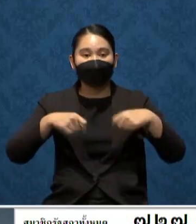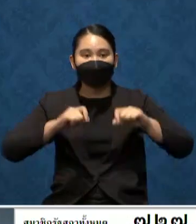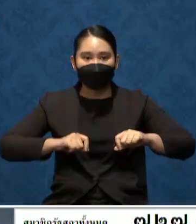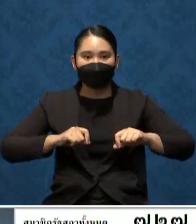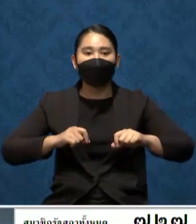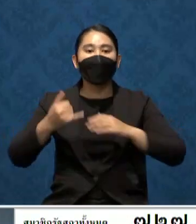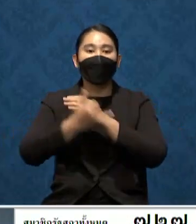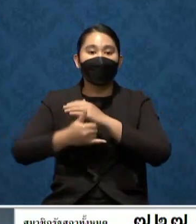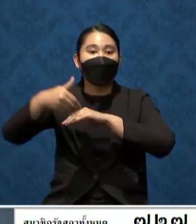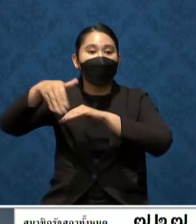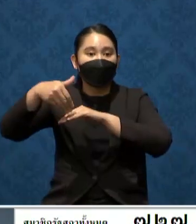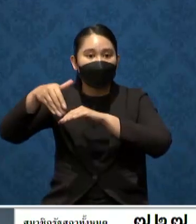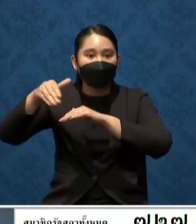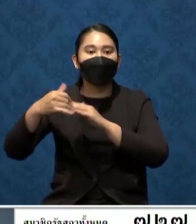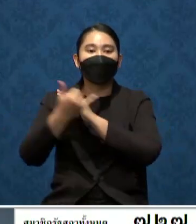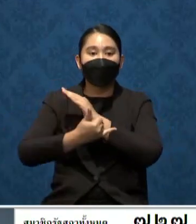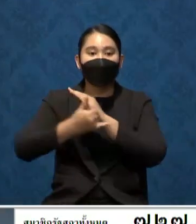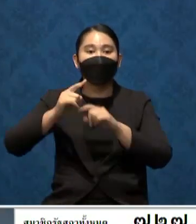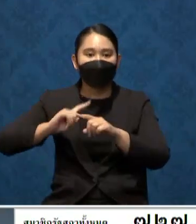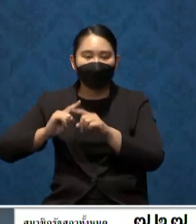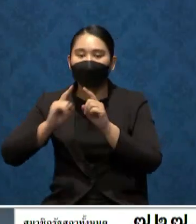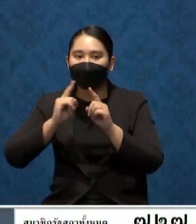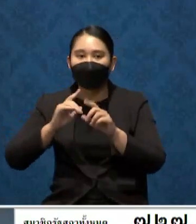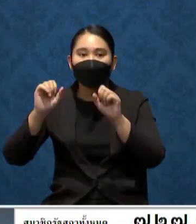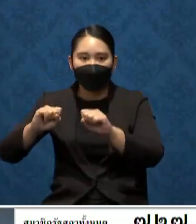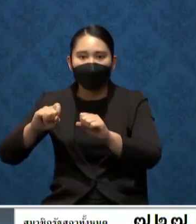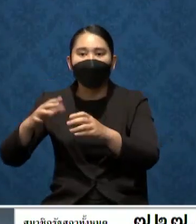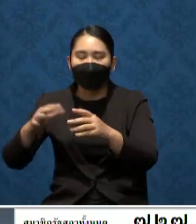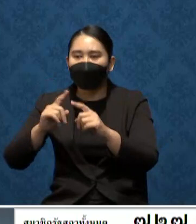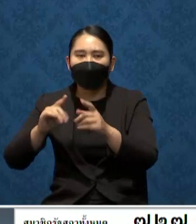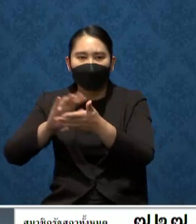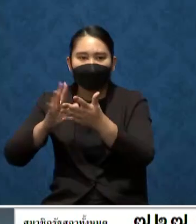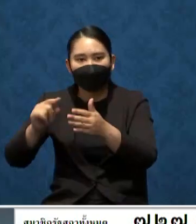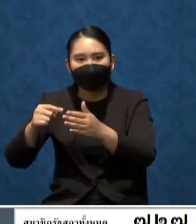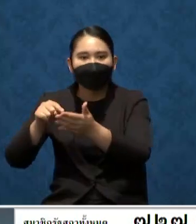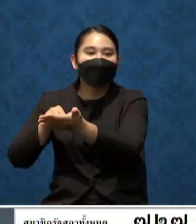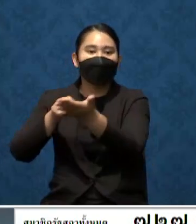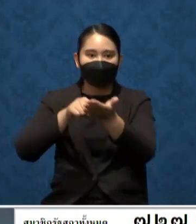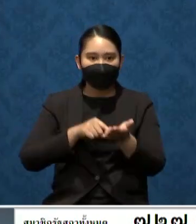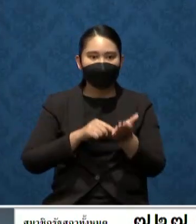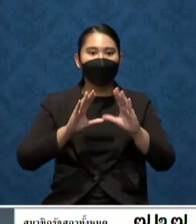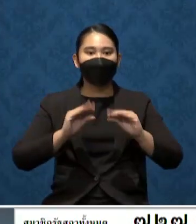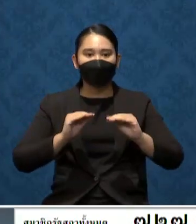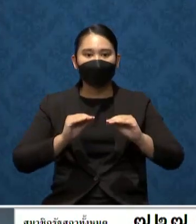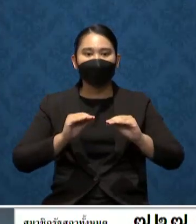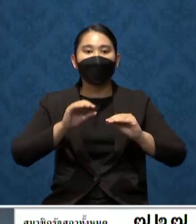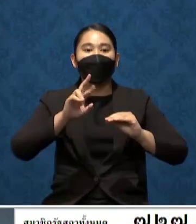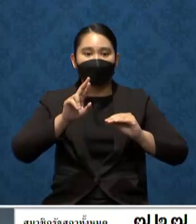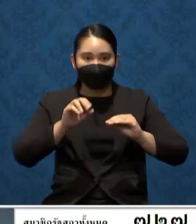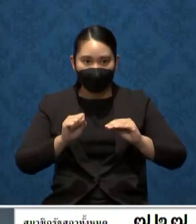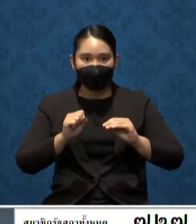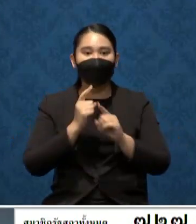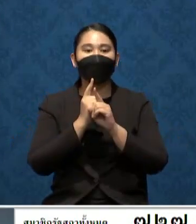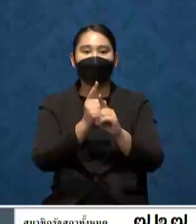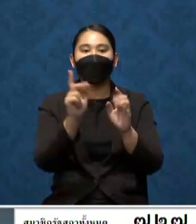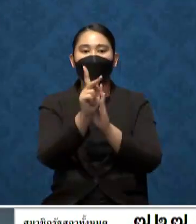างประเทศหรือระหว่างประเทศเนี่ยเข้ามาขอความเห็นชอบของรัฐสภาตามมาต